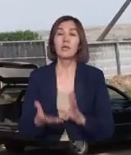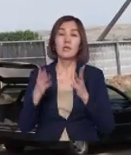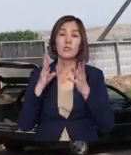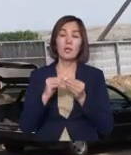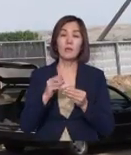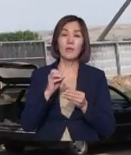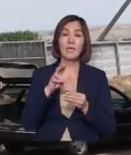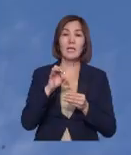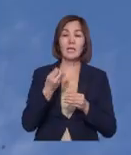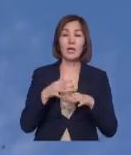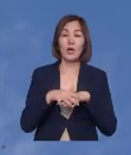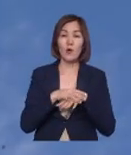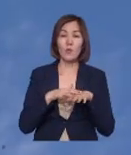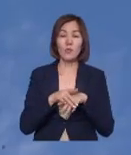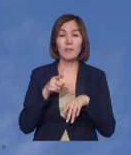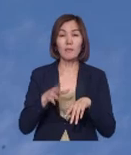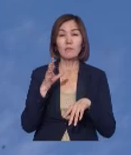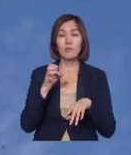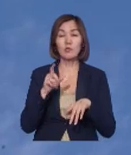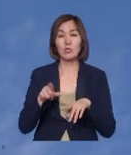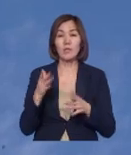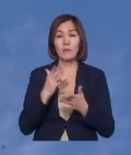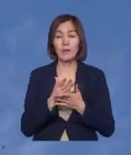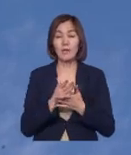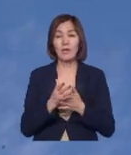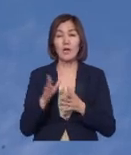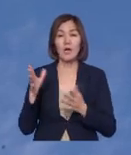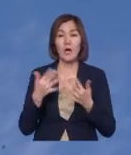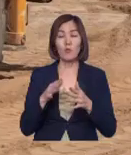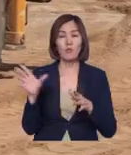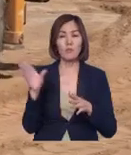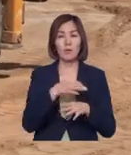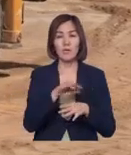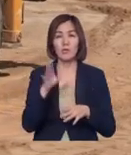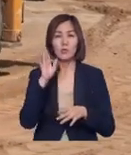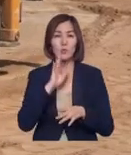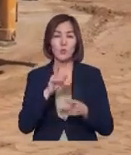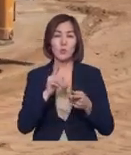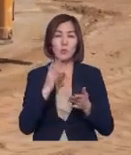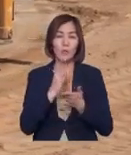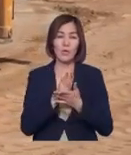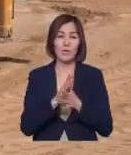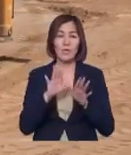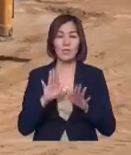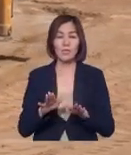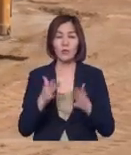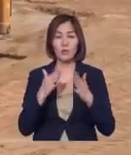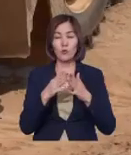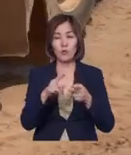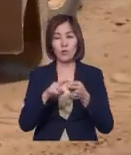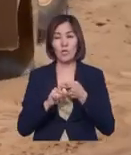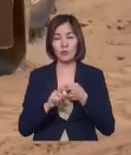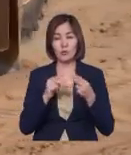ауылдық округінде 1500-ге жуық халық тұрады. Бүгінде ауылдың барлық аймағында ауыз су келіп тұр. Тек тұрғындар үйге тарту